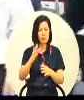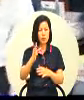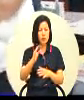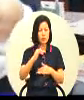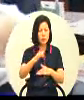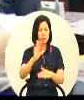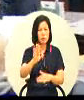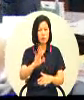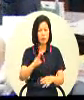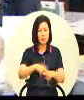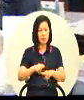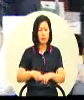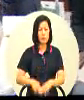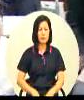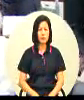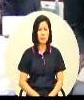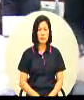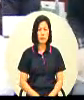好，